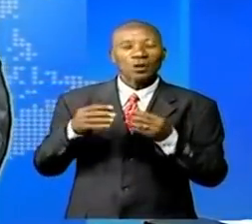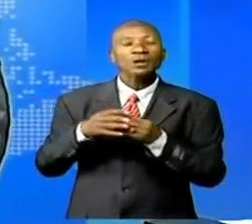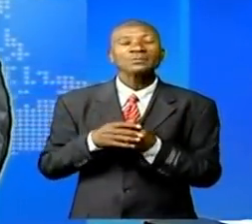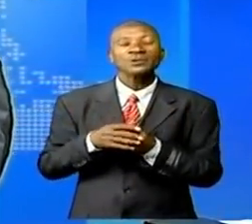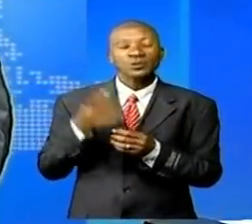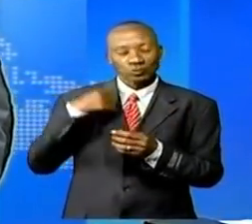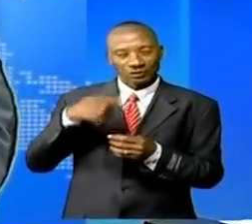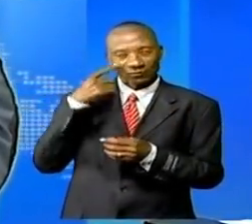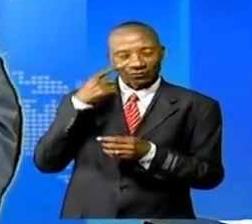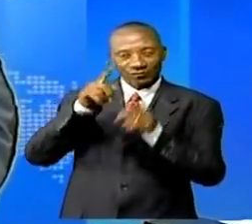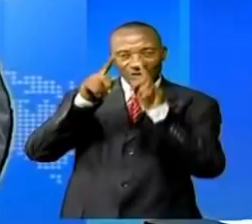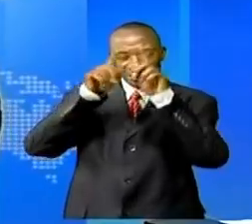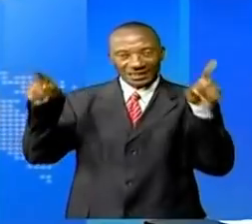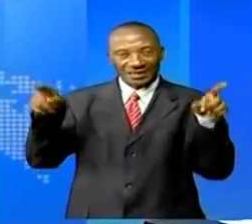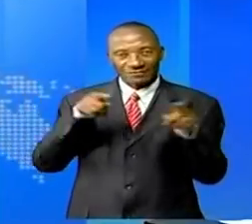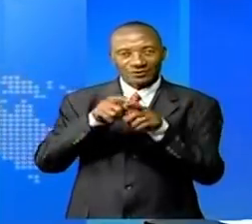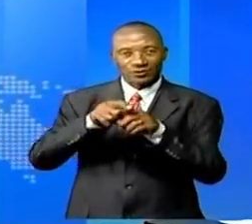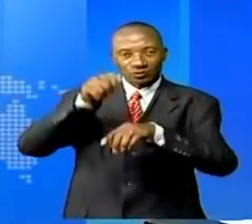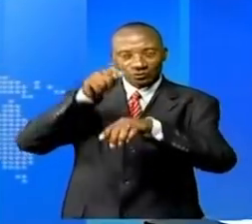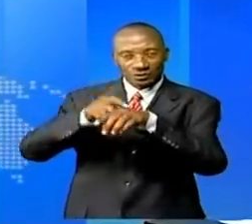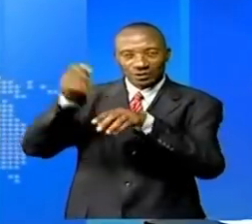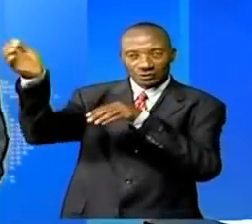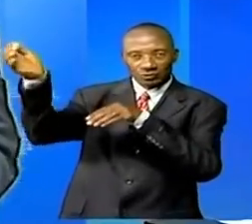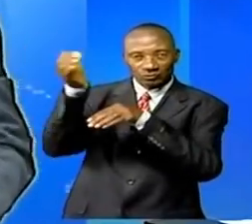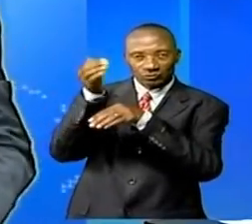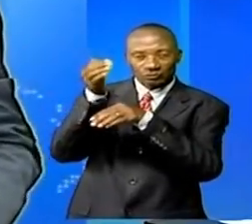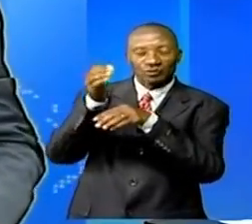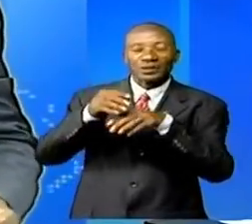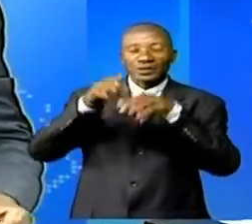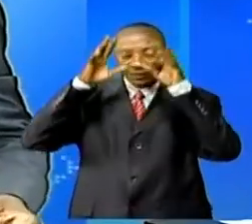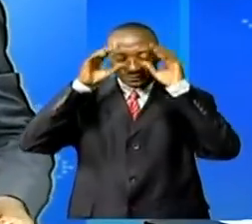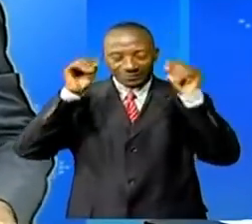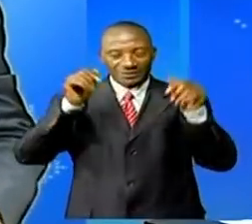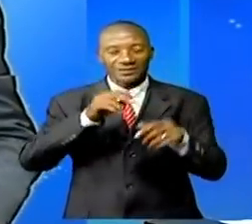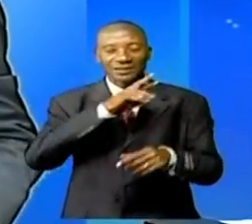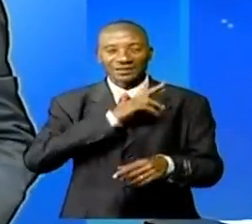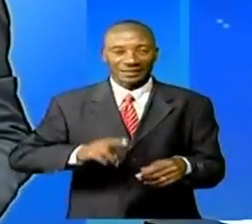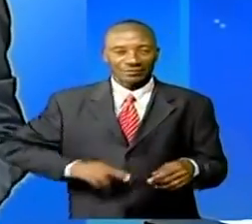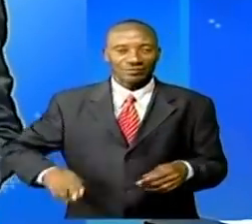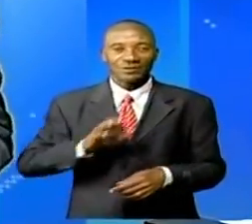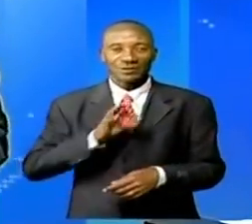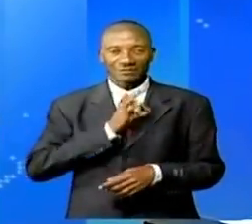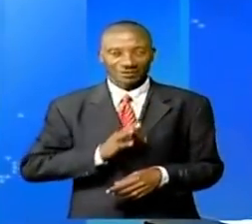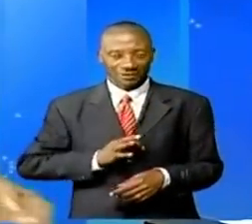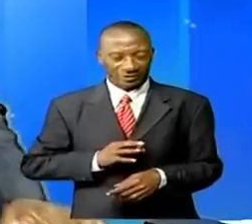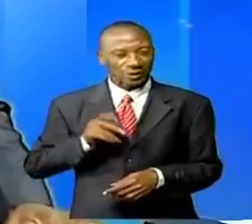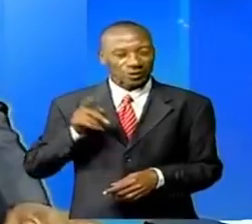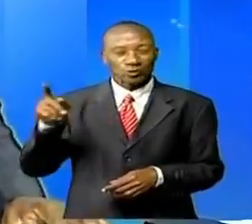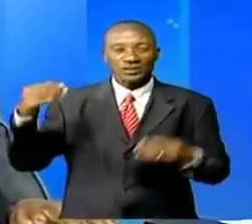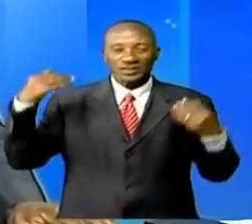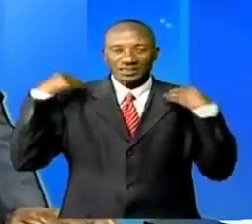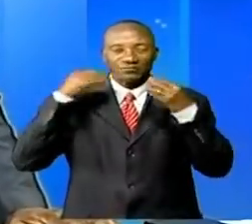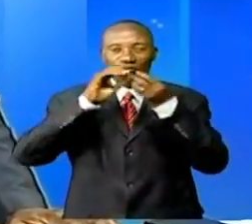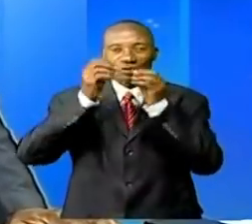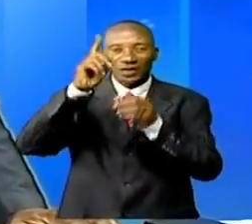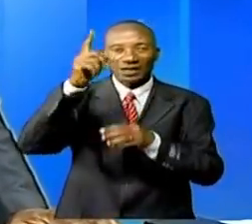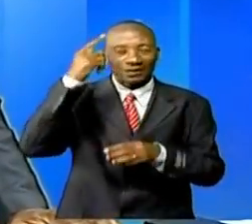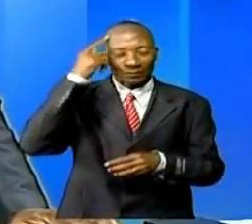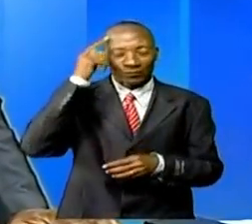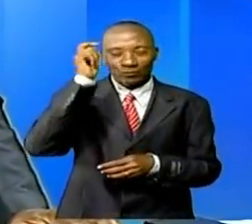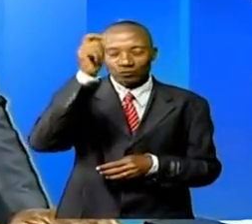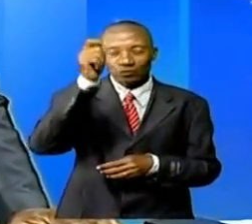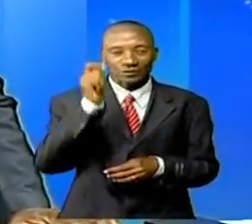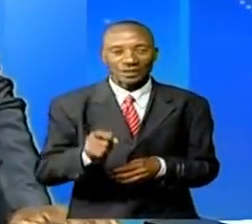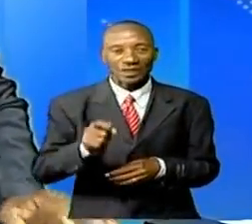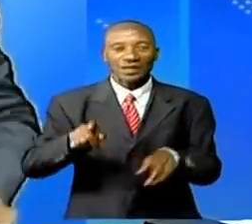de la cérémonie d'échange de vœux entre le président de la République et les officiers supérieurs des forces armées de la République démocratique du Congo et